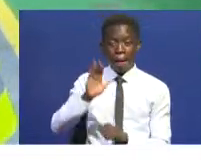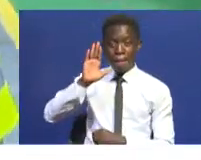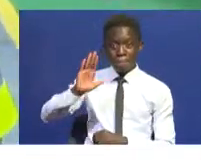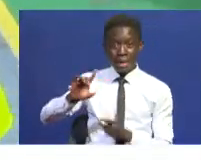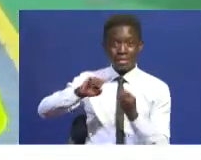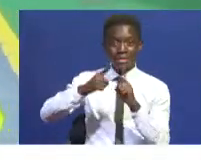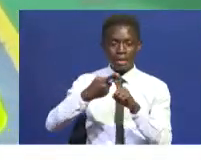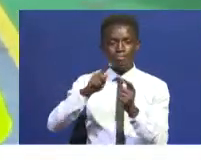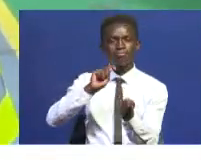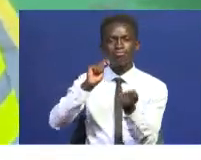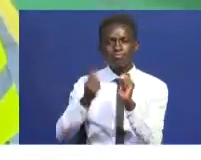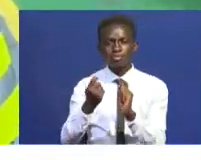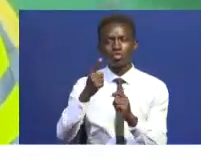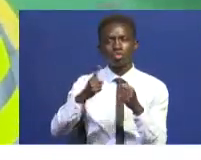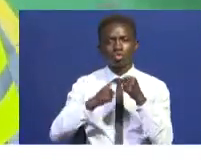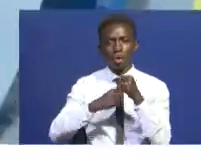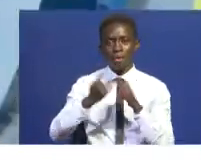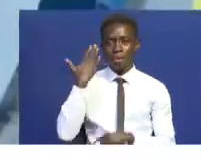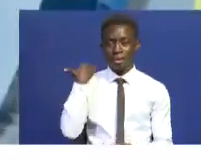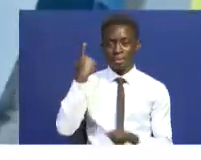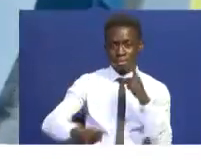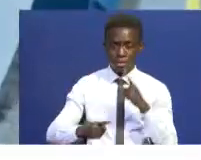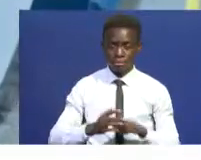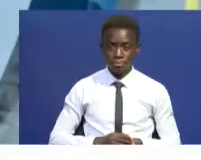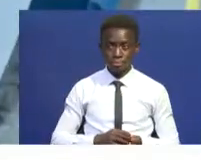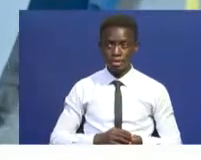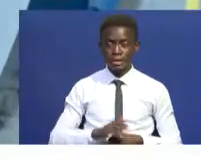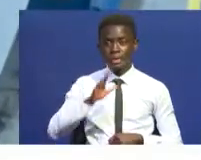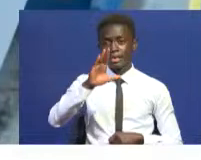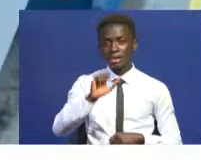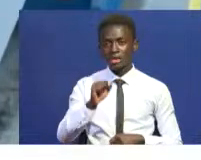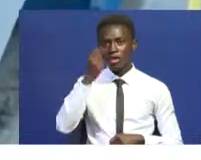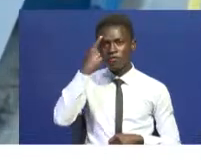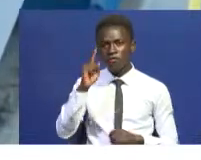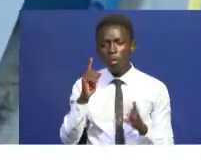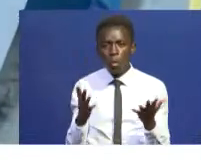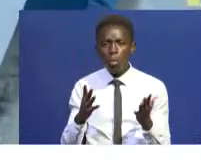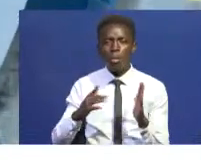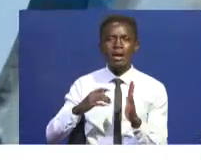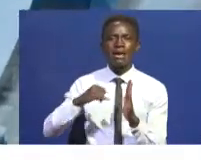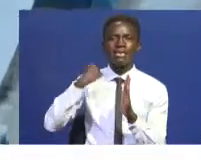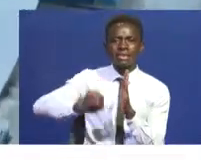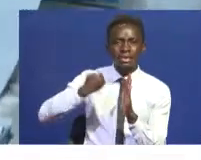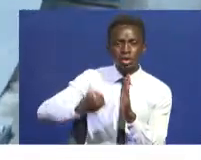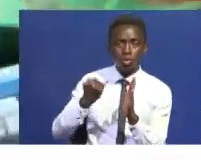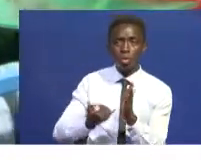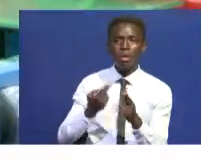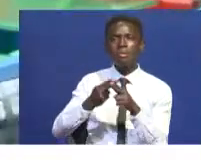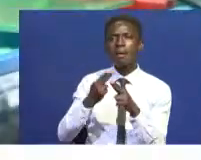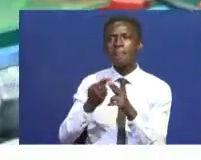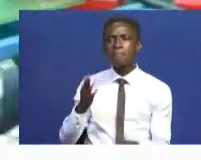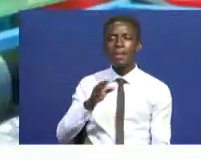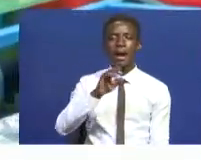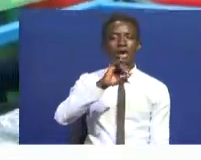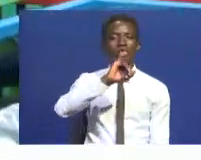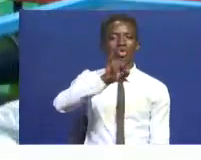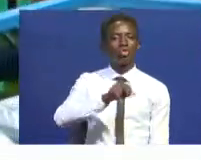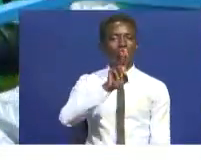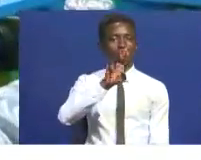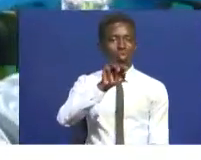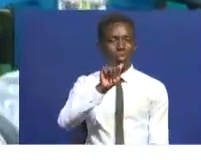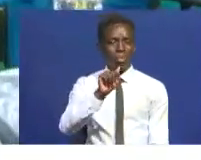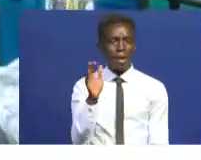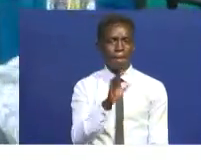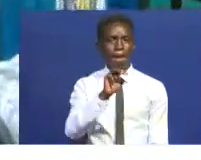mwaka uliopita. Katibu katika Wizara ya Ustawi wa Viwanda, Dr. Juma Mkhwana, amesema mapato